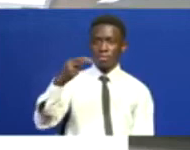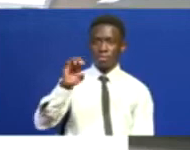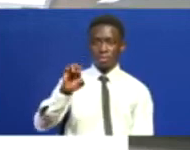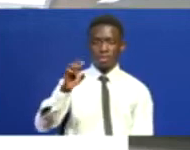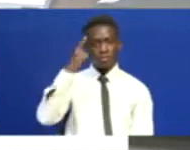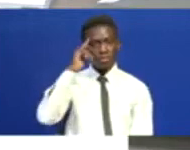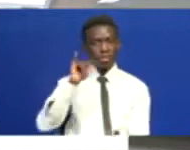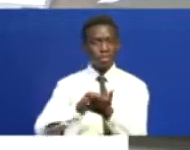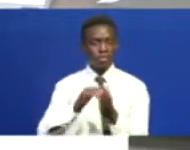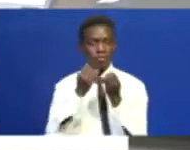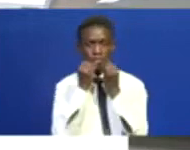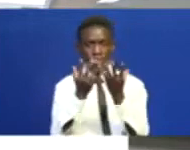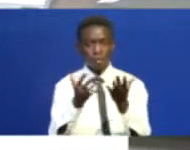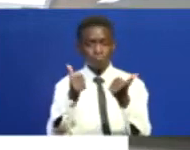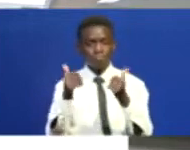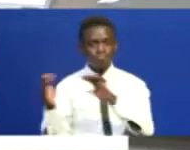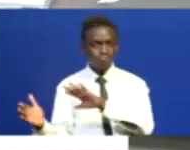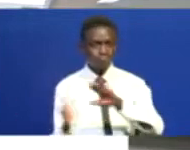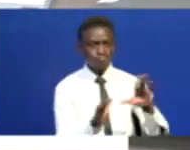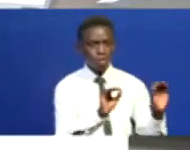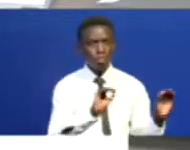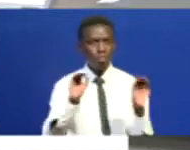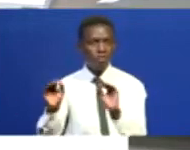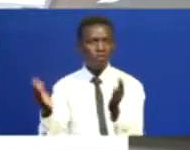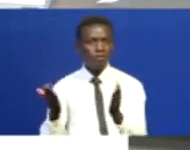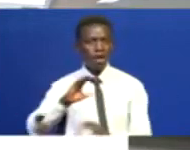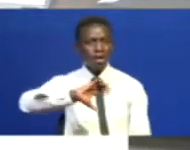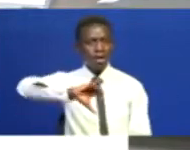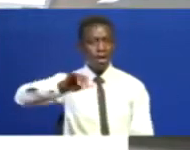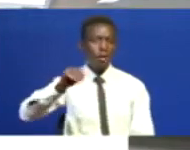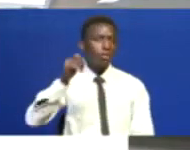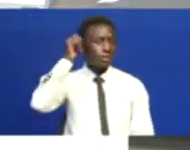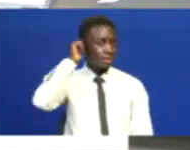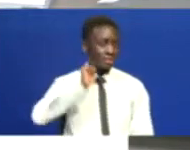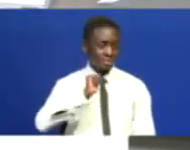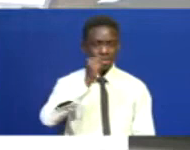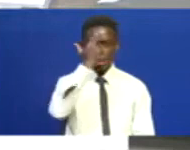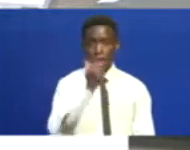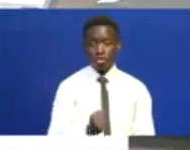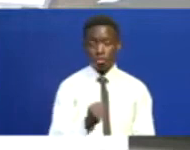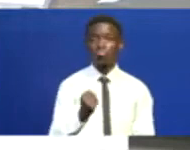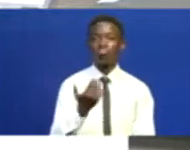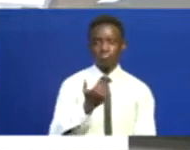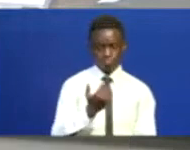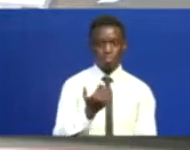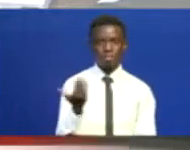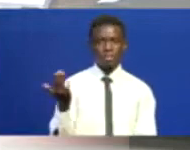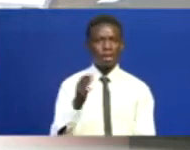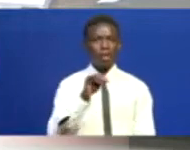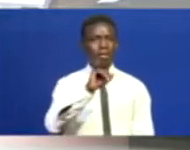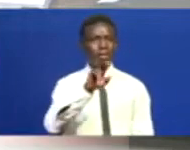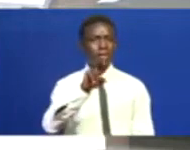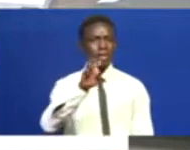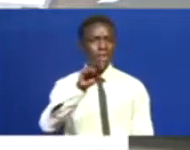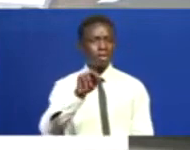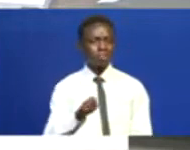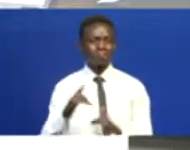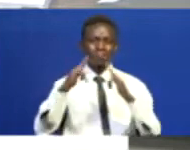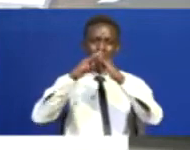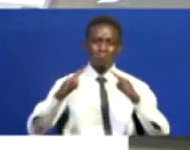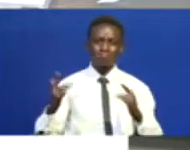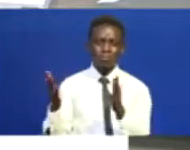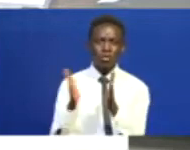maji. Sasa tuelekee katika kaunti ya Narok ambapo mwanahabari wetu Irene Mchuma amekita kambi huko pamoja na